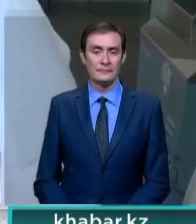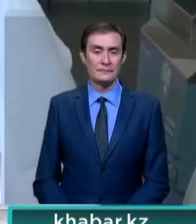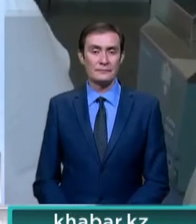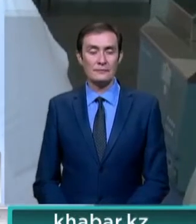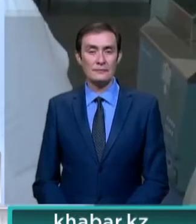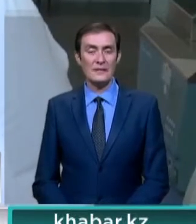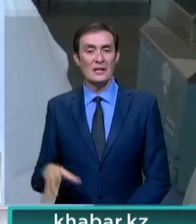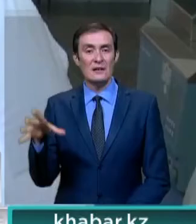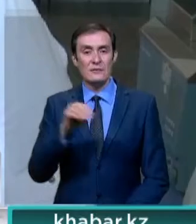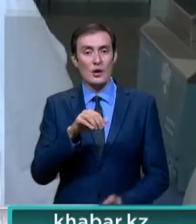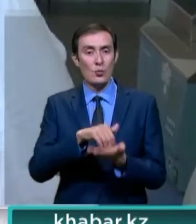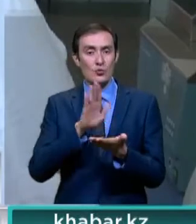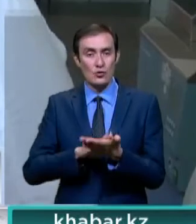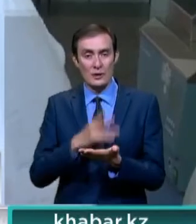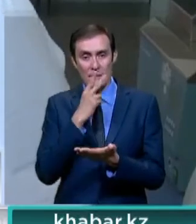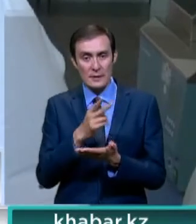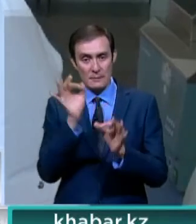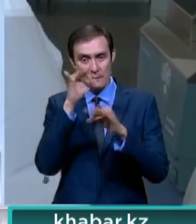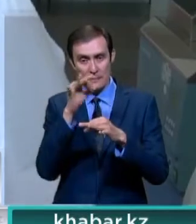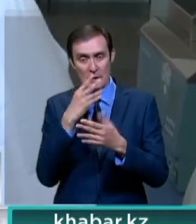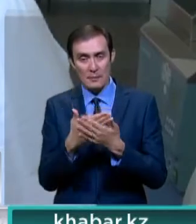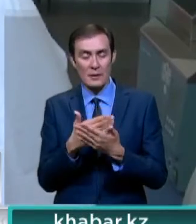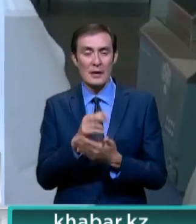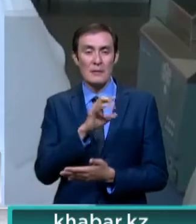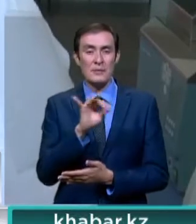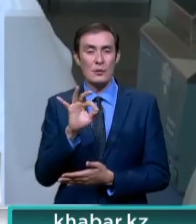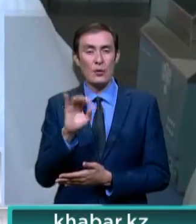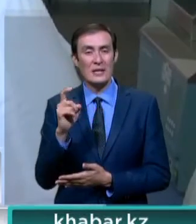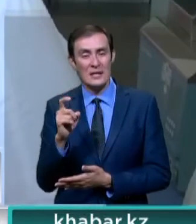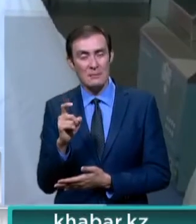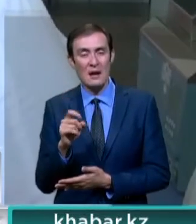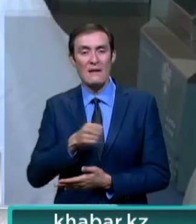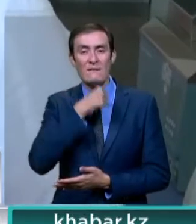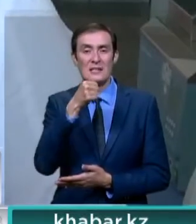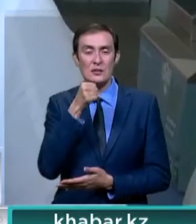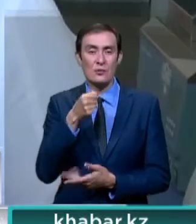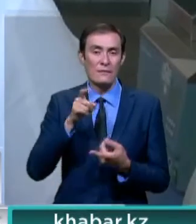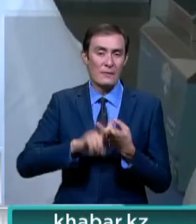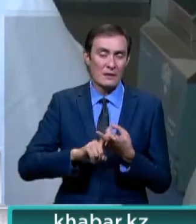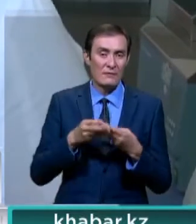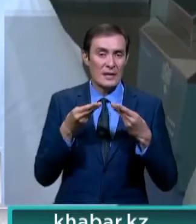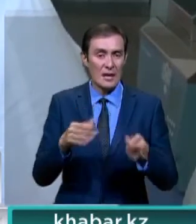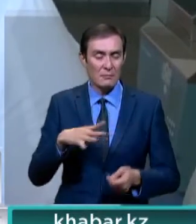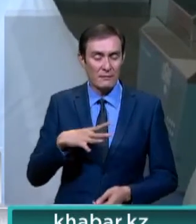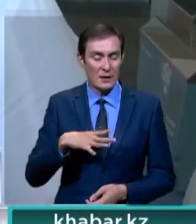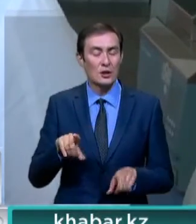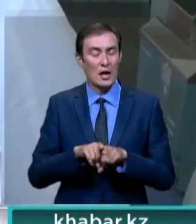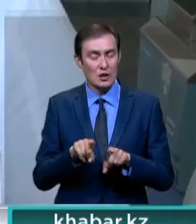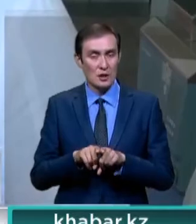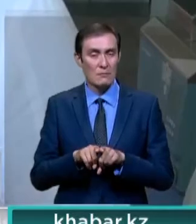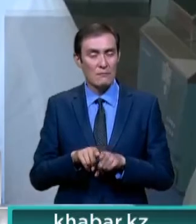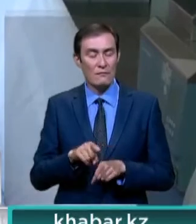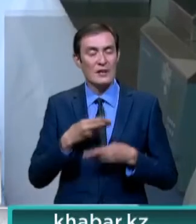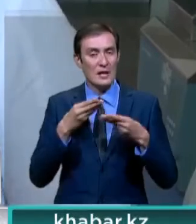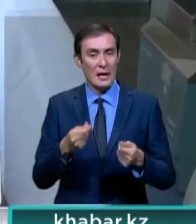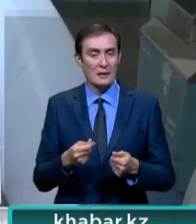Все маркеры учитываются. Мы видим маркеры УЗИ, биохимические. Возрастной фактор влияет, оказывает очень